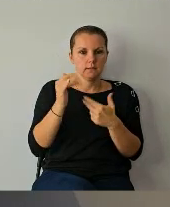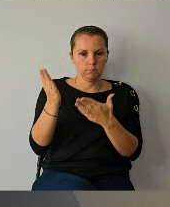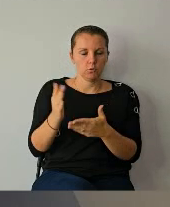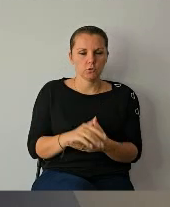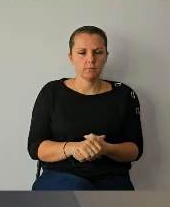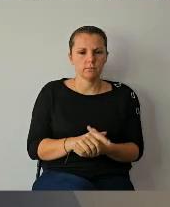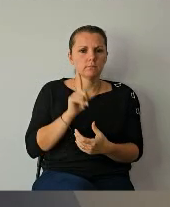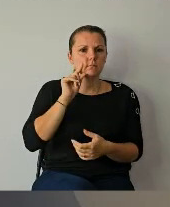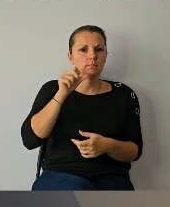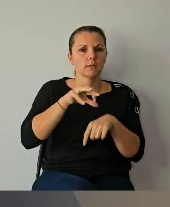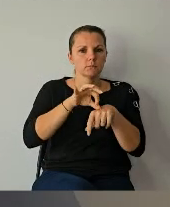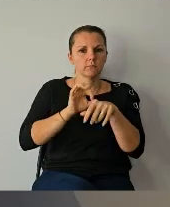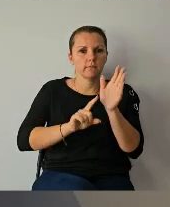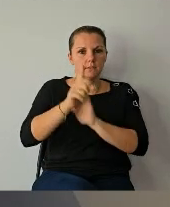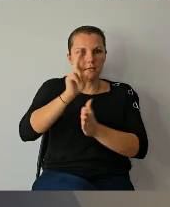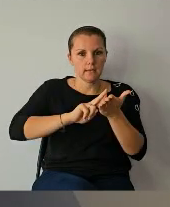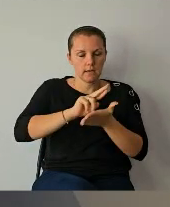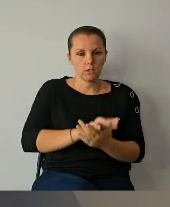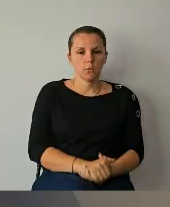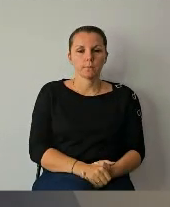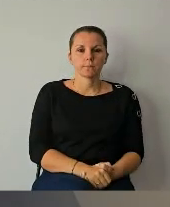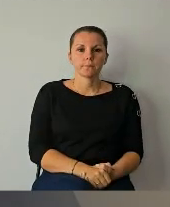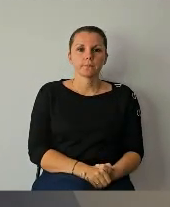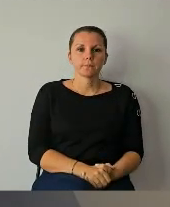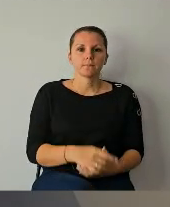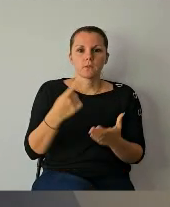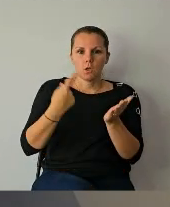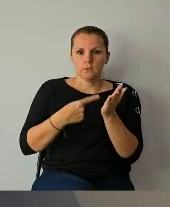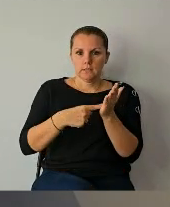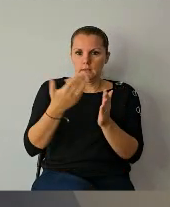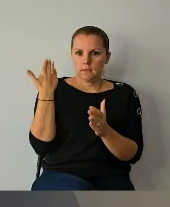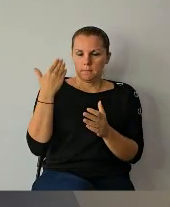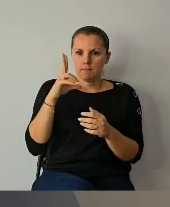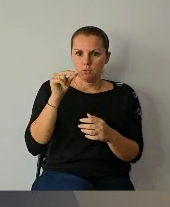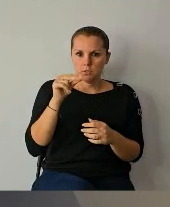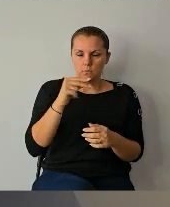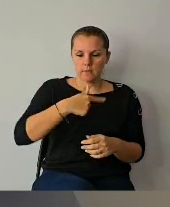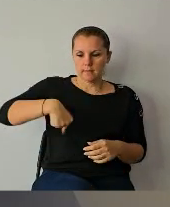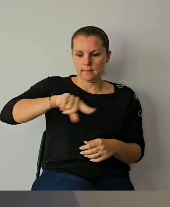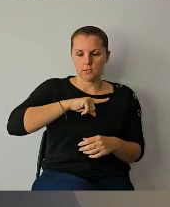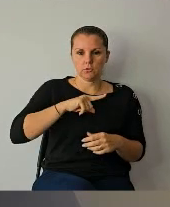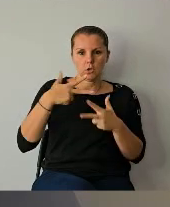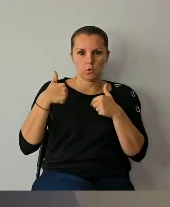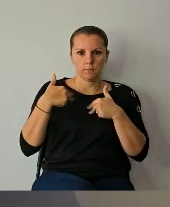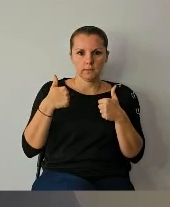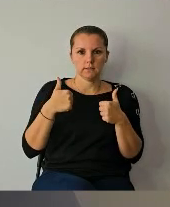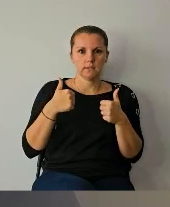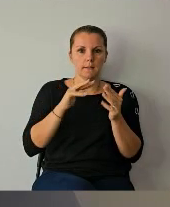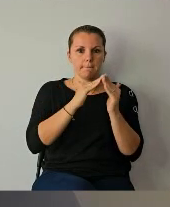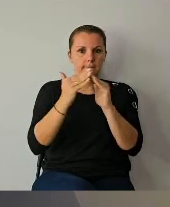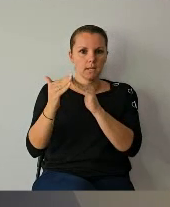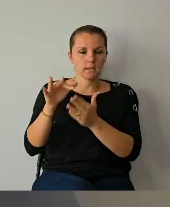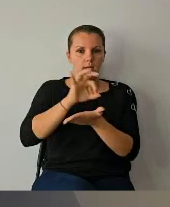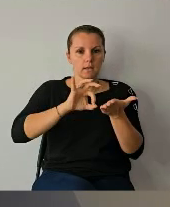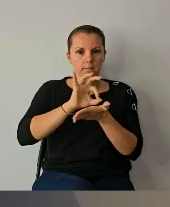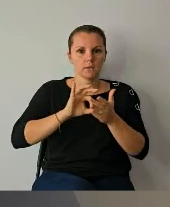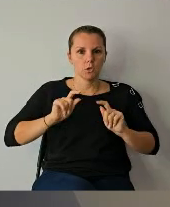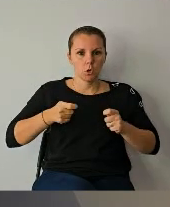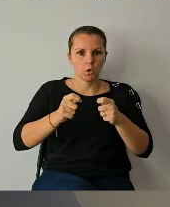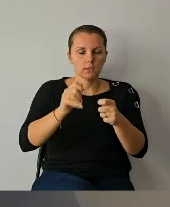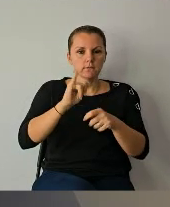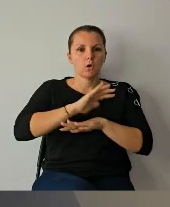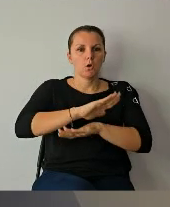Panie Przewodniczący, Wysoka Rado, w ostatni poniedziałek nasza Komisja Mienia Gminy Rolnictwa i Ochrony Środowiska